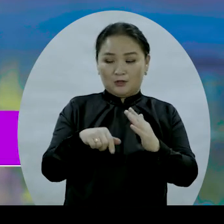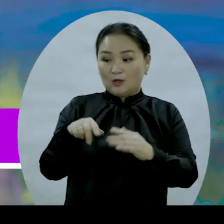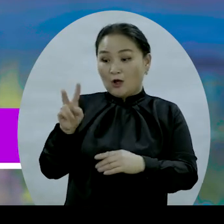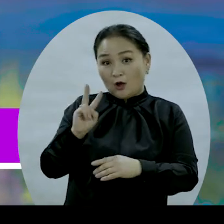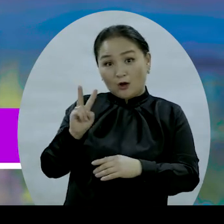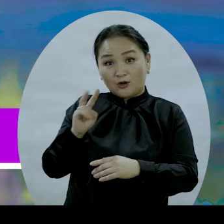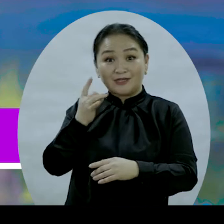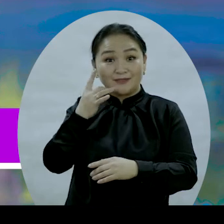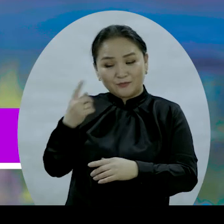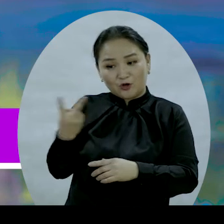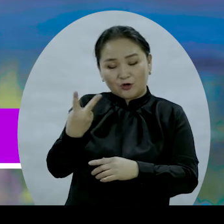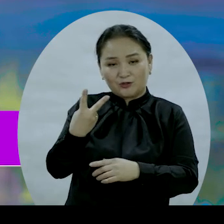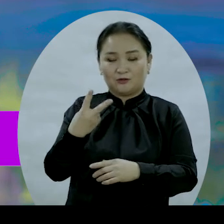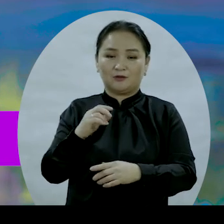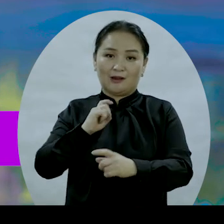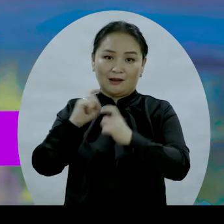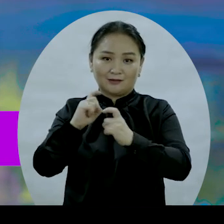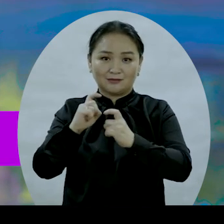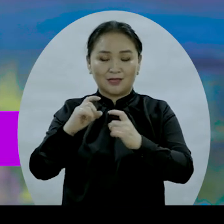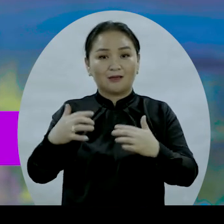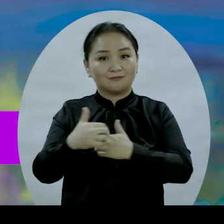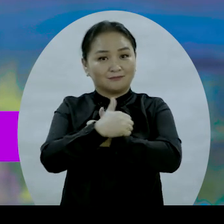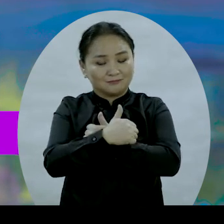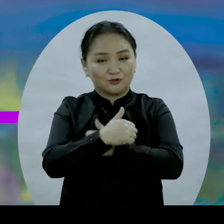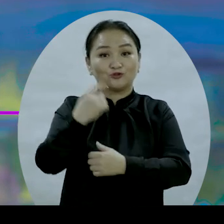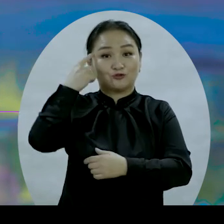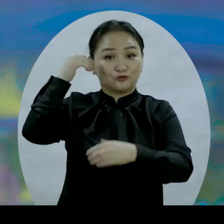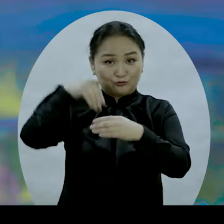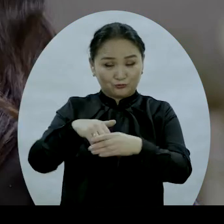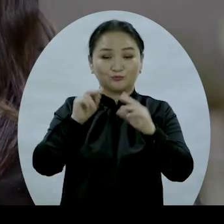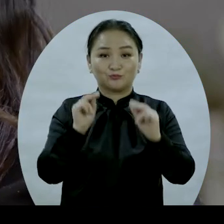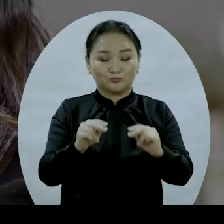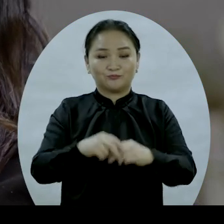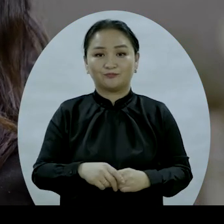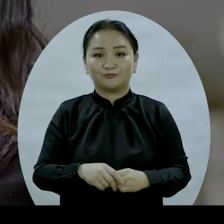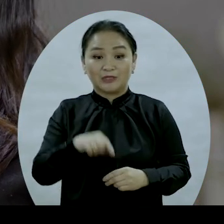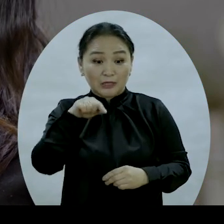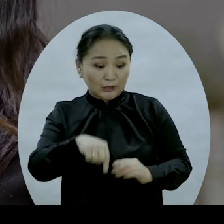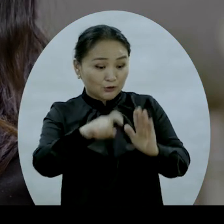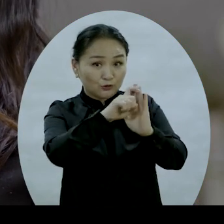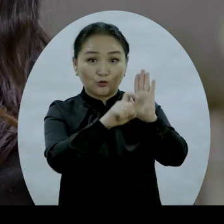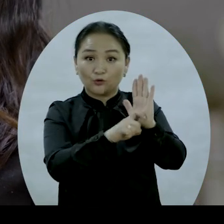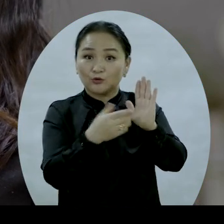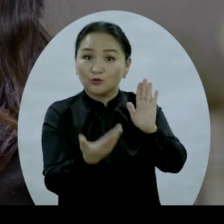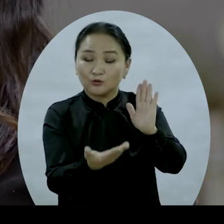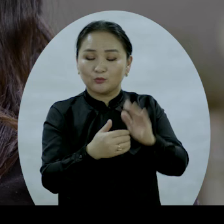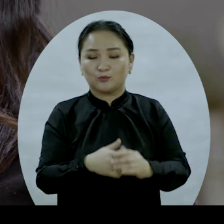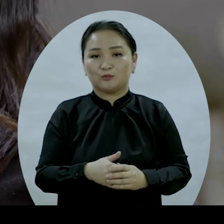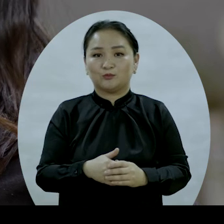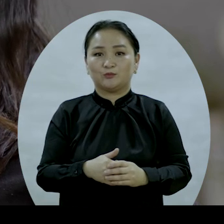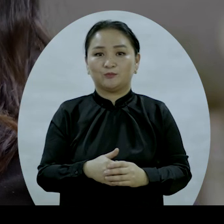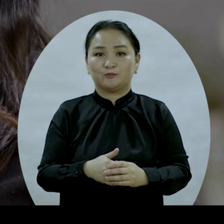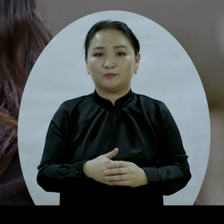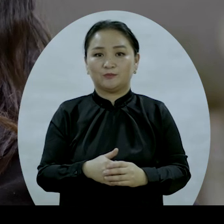хосын болон татны харилцаан дээр эрүүл харилцааг бий болгох ойлголттой болно. Энэ хүүх хөтөлбөр маань одоо